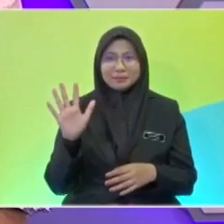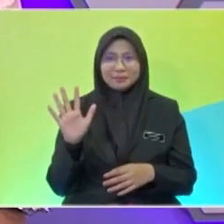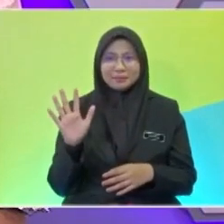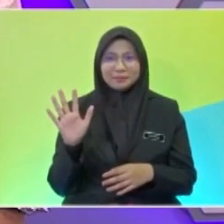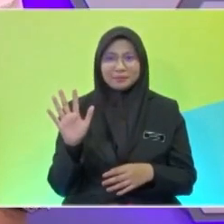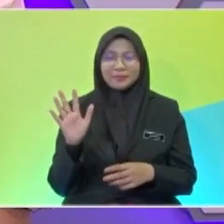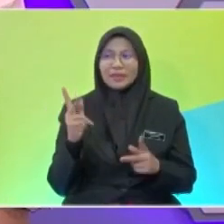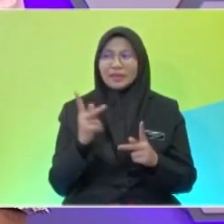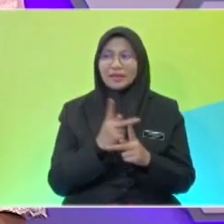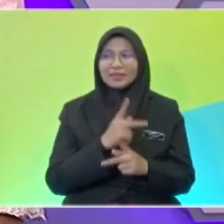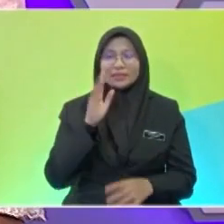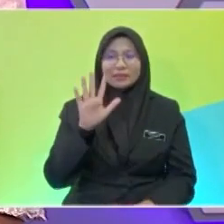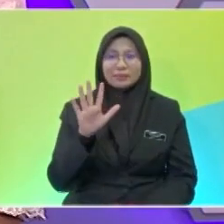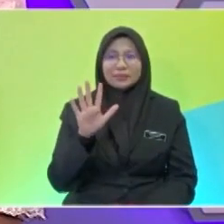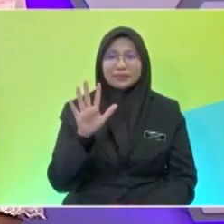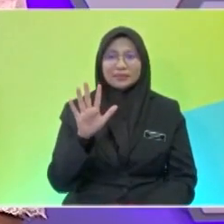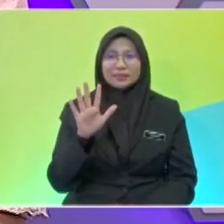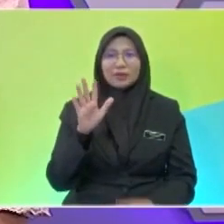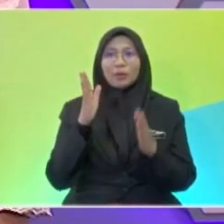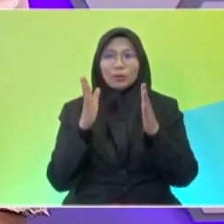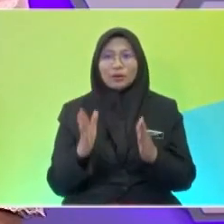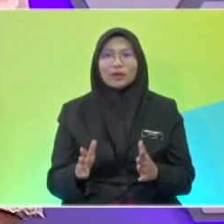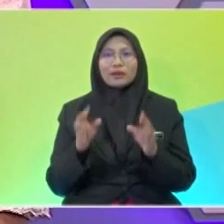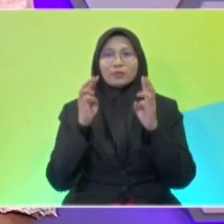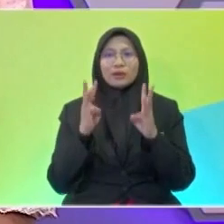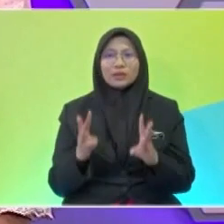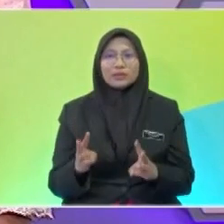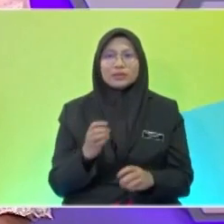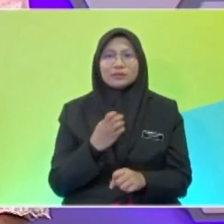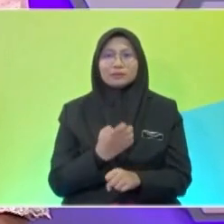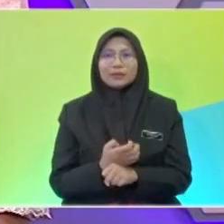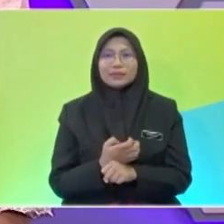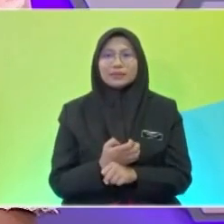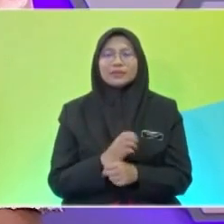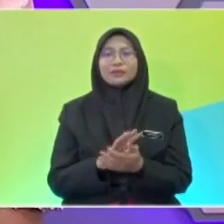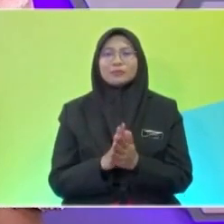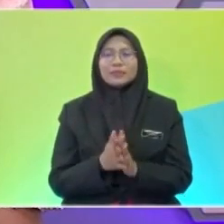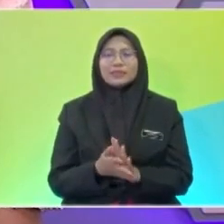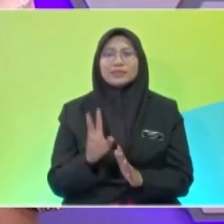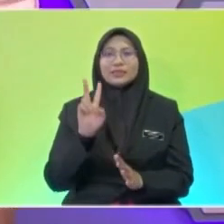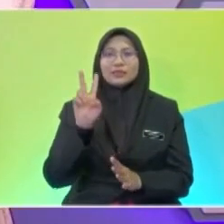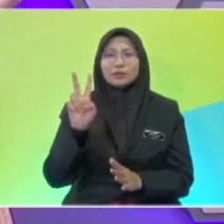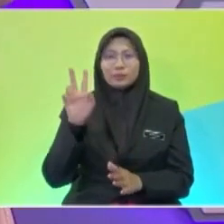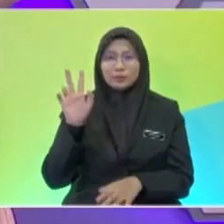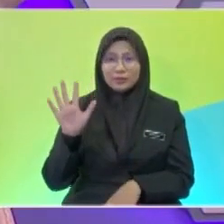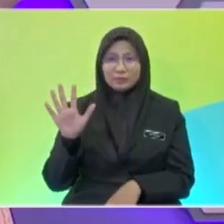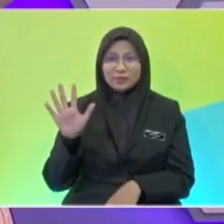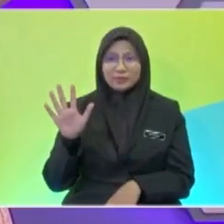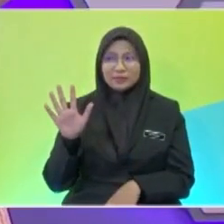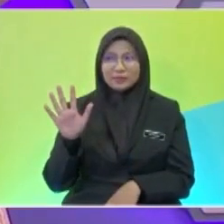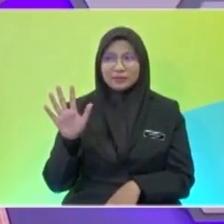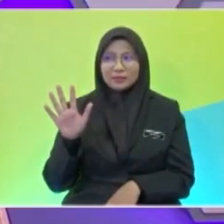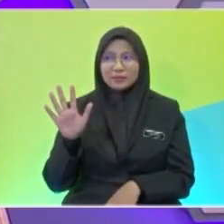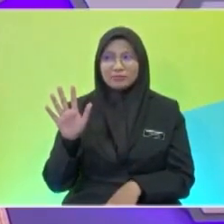digarap dengan 5 yaitu 5 orang warga emas ya kemudian baru kita boleh selesaikan untuk mendapat cosco